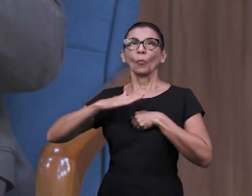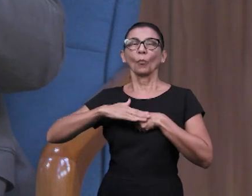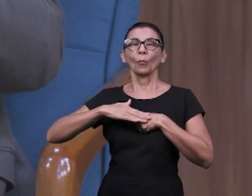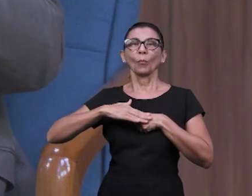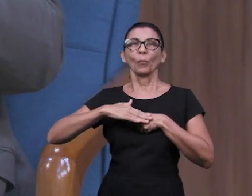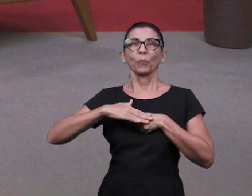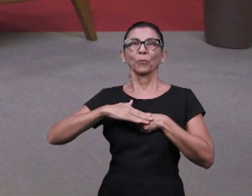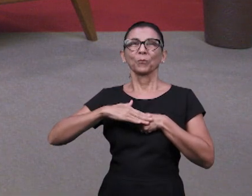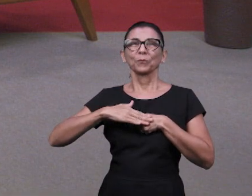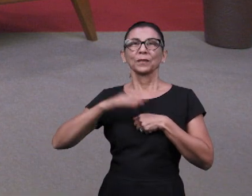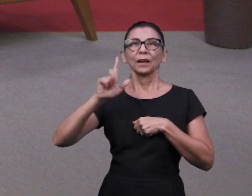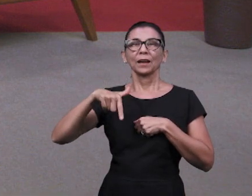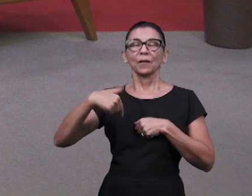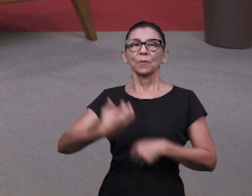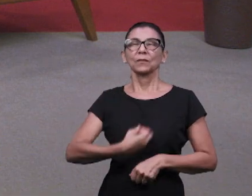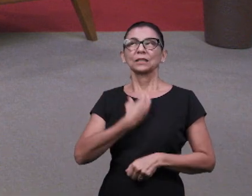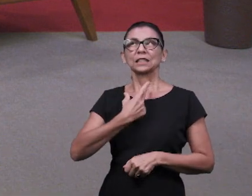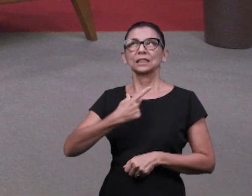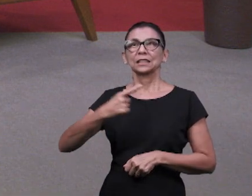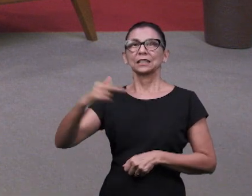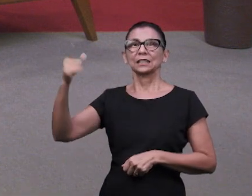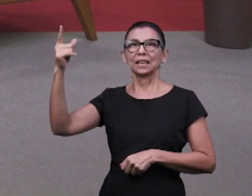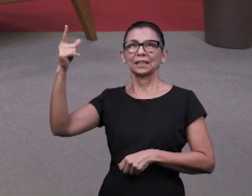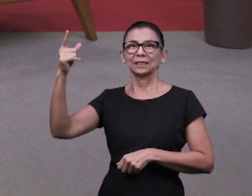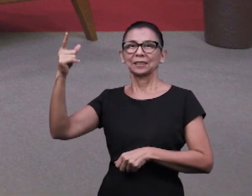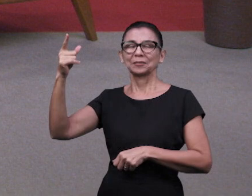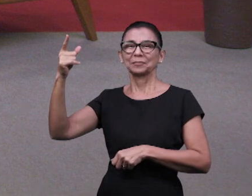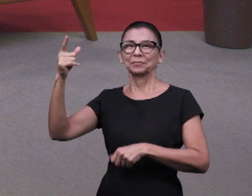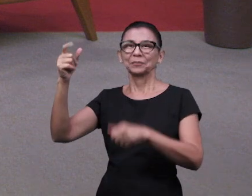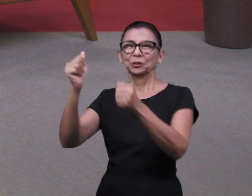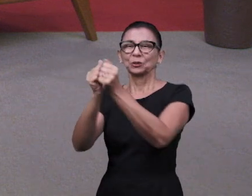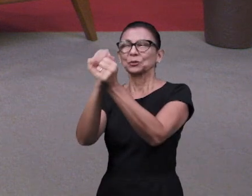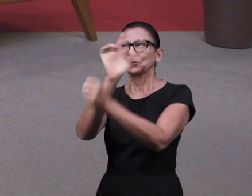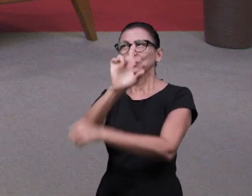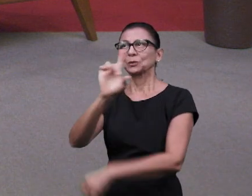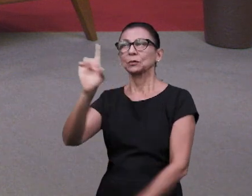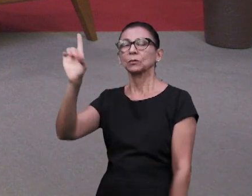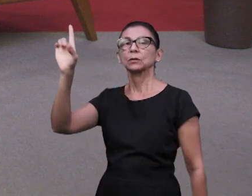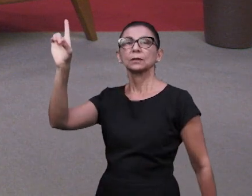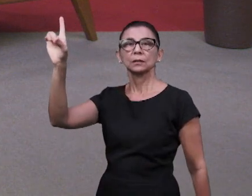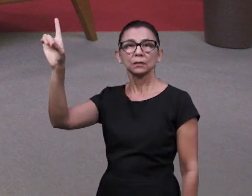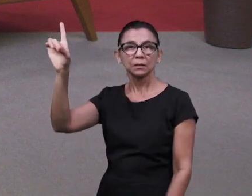la vie éternelle avec Dieu. En considérant que cette vie ici,